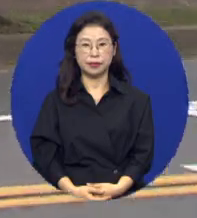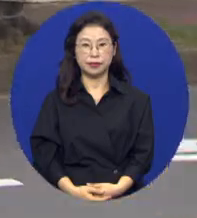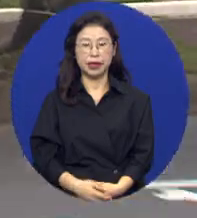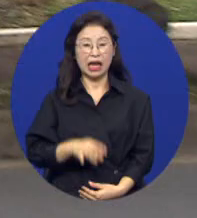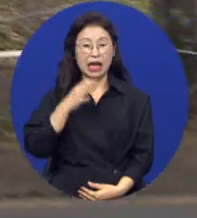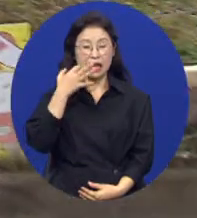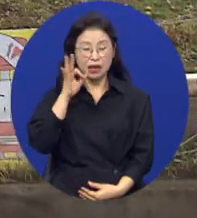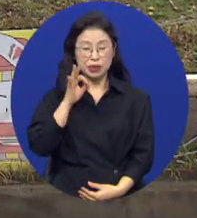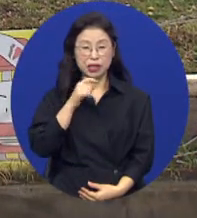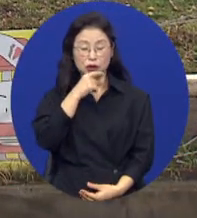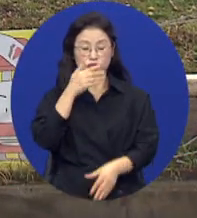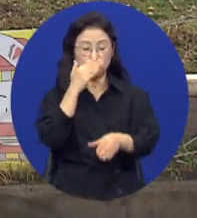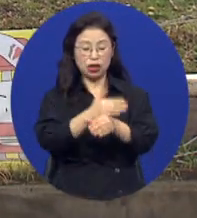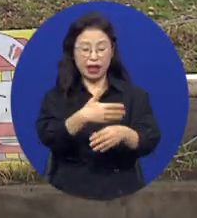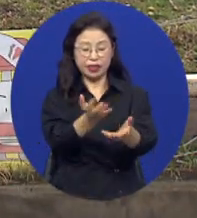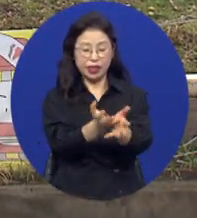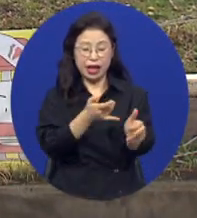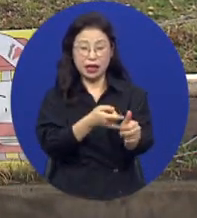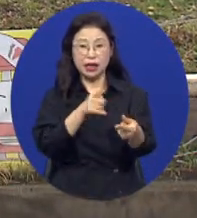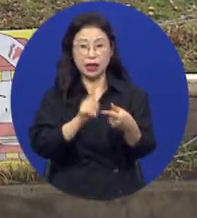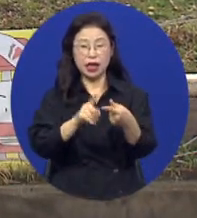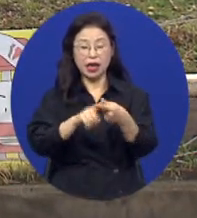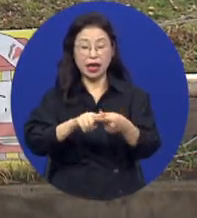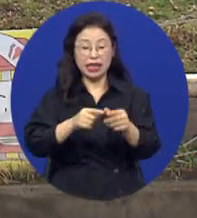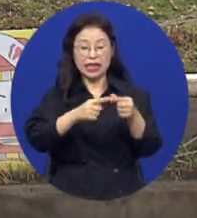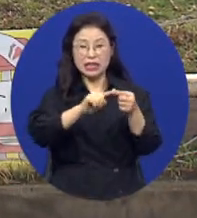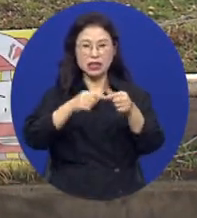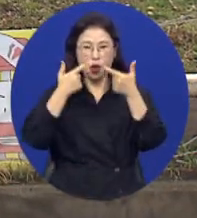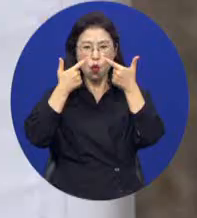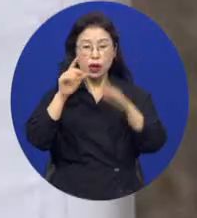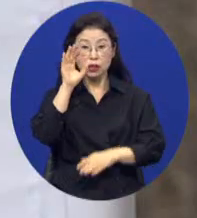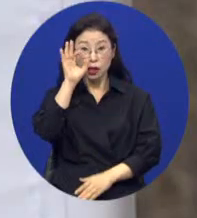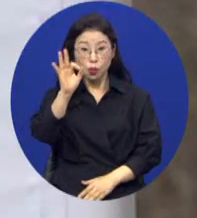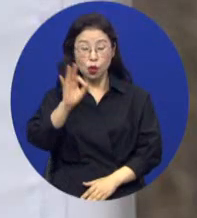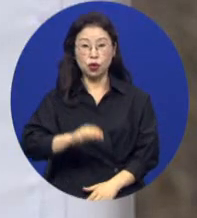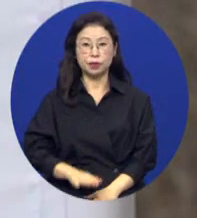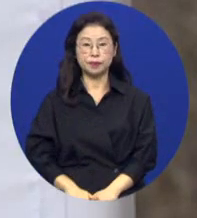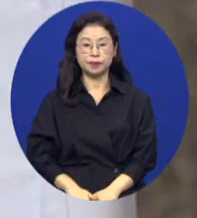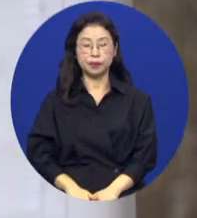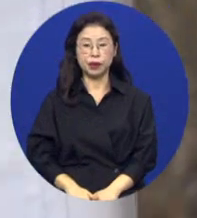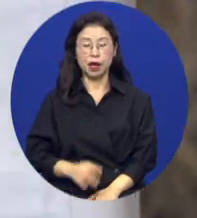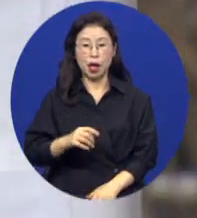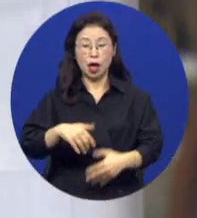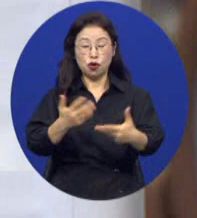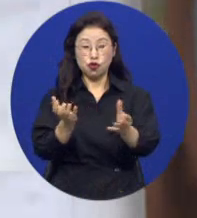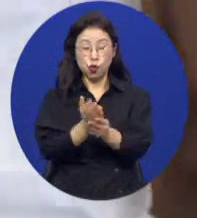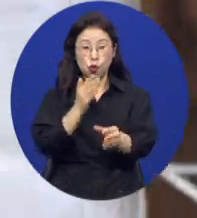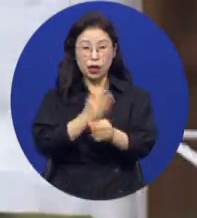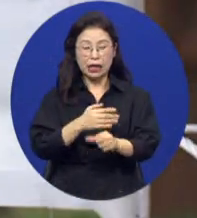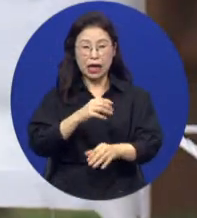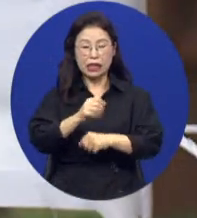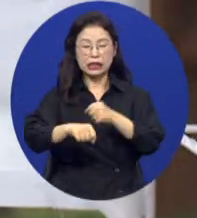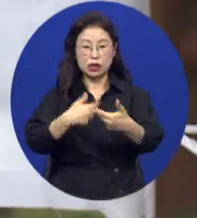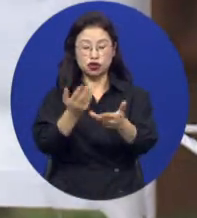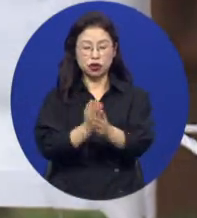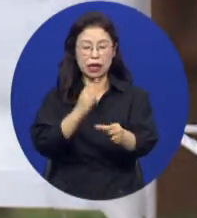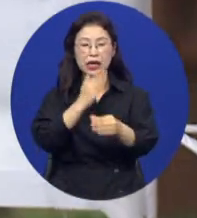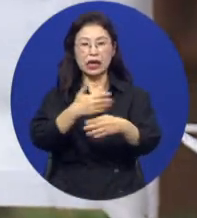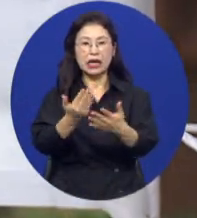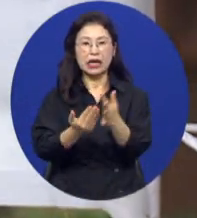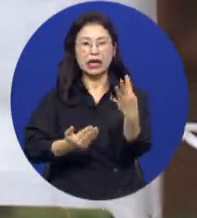김일성과 남로당 공산 폭동이라는 글씨가 선명합니다 우리공화당과 자유당 등 4개정당과